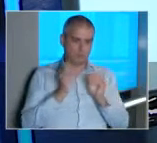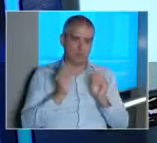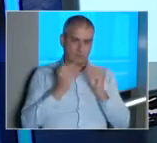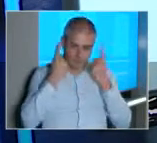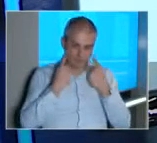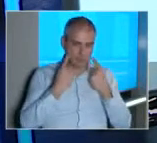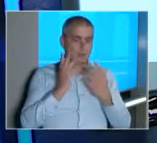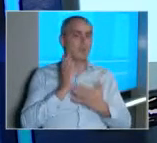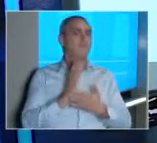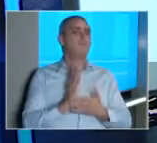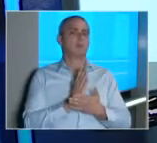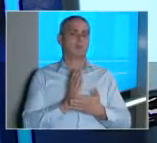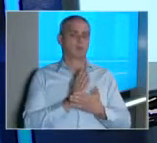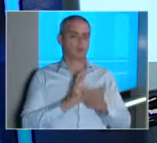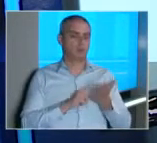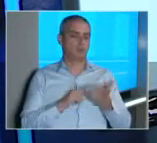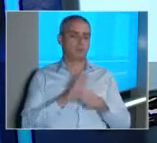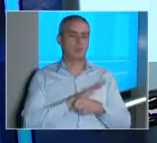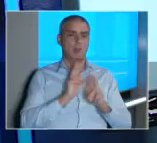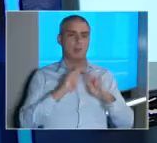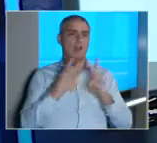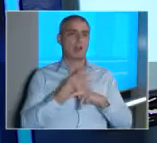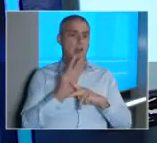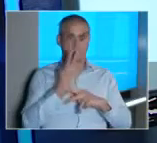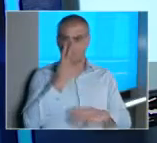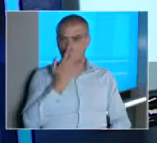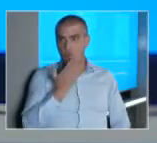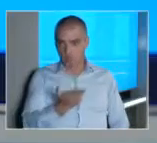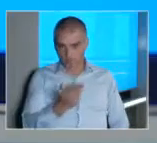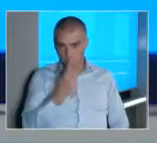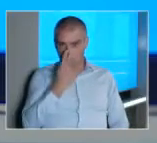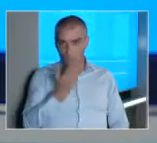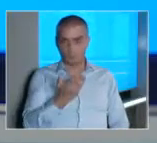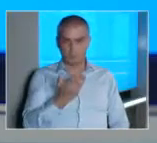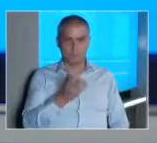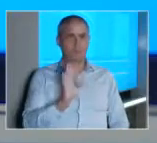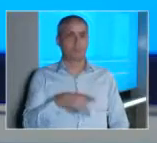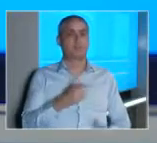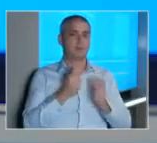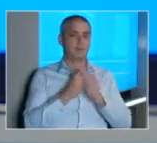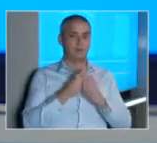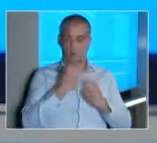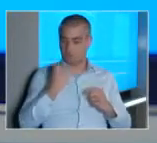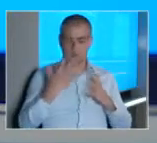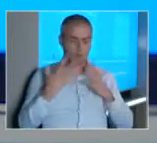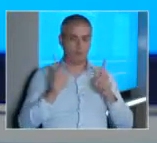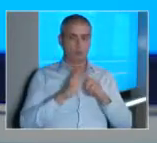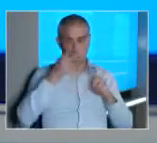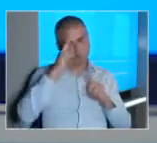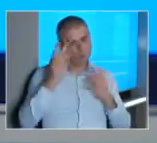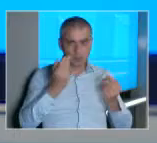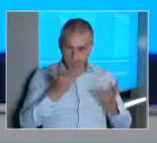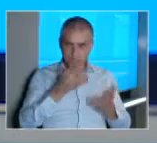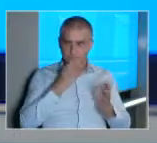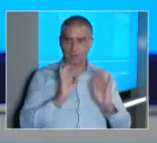שבשלו התנאים לזכויות מלאות לקהילת הלהט"ב, רואים את זה, רואים את זה שגם במפלגות ימין גדולות כמו הליכוד, הדבר